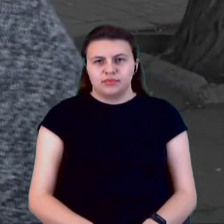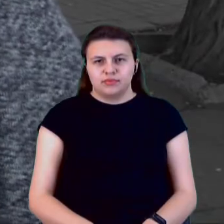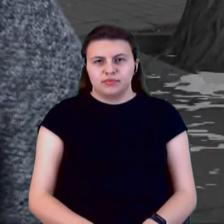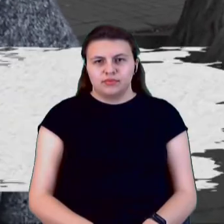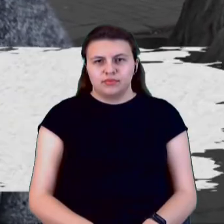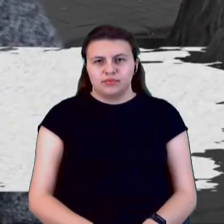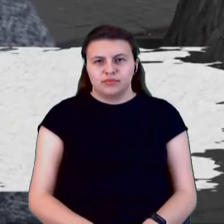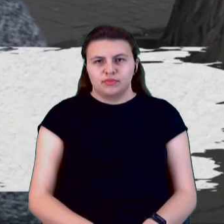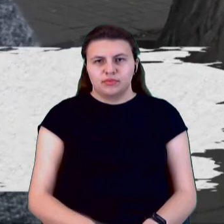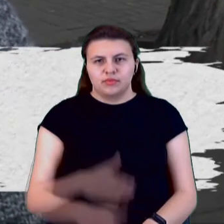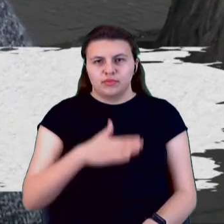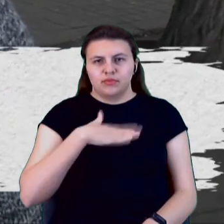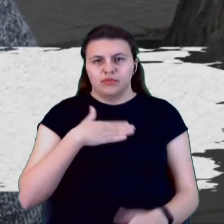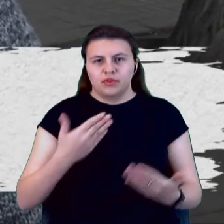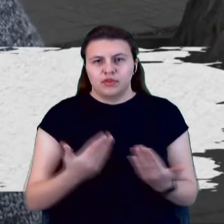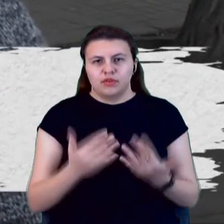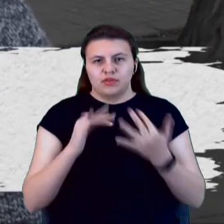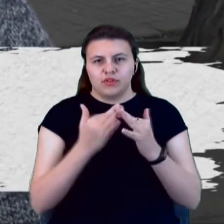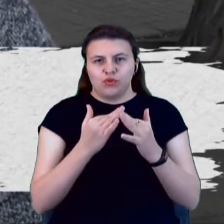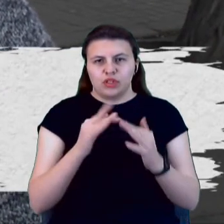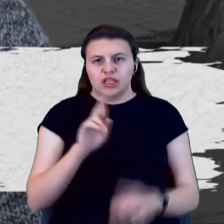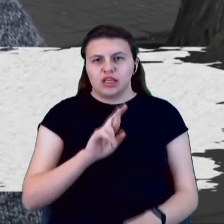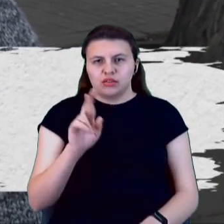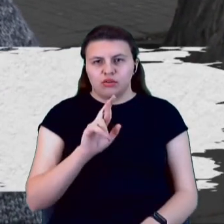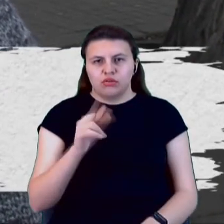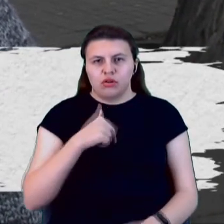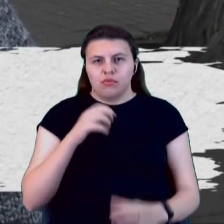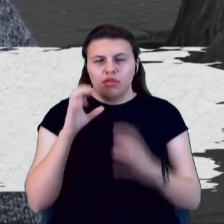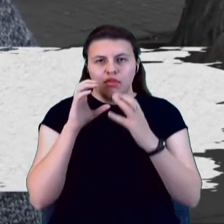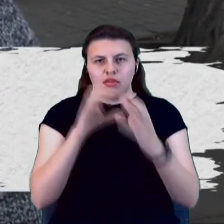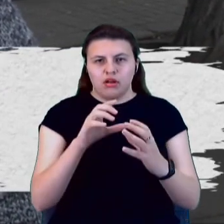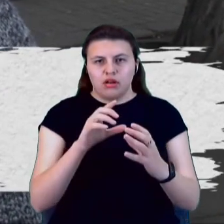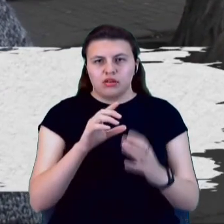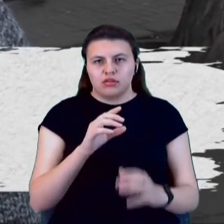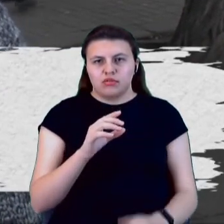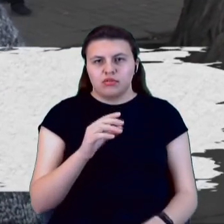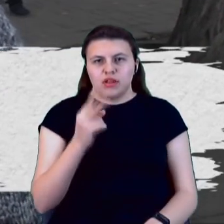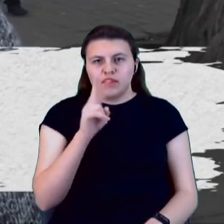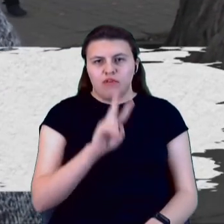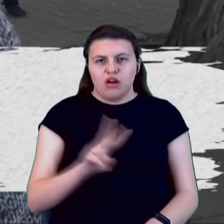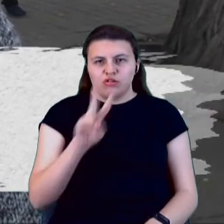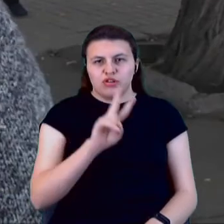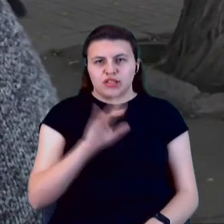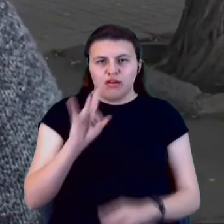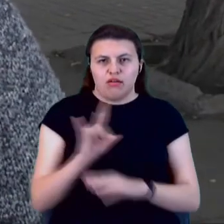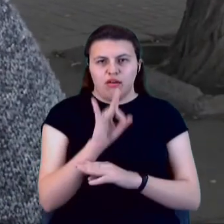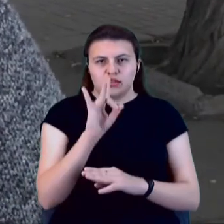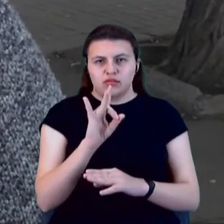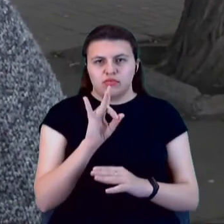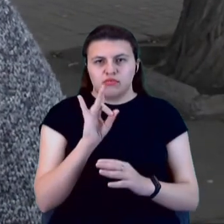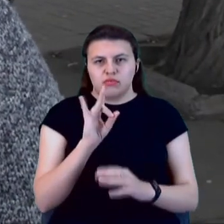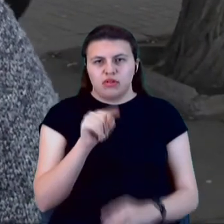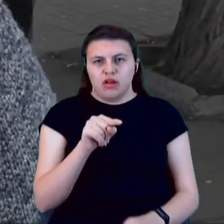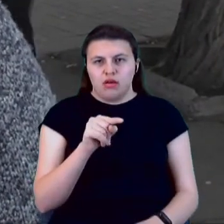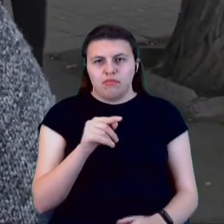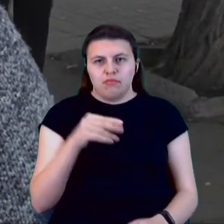Ми живемо в совхозі Ясногоровська. К нам транспорт ходить 2 часа раз. Там великі перерыви в